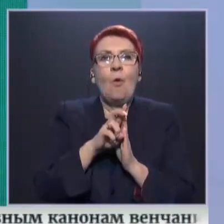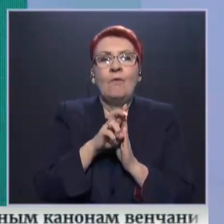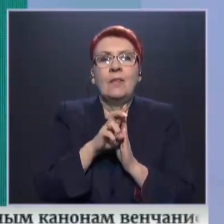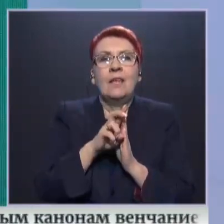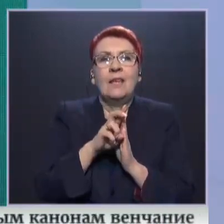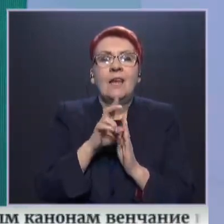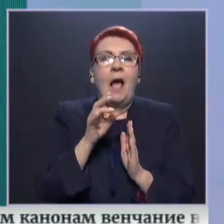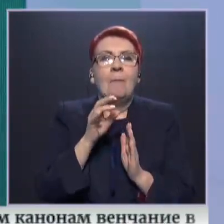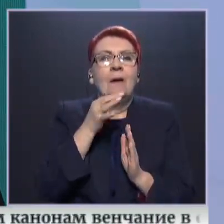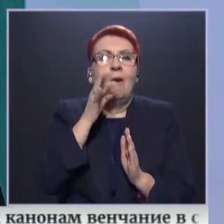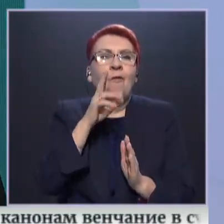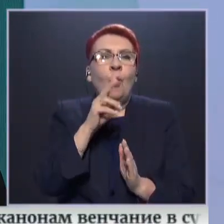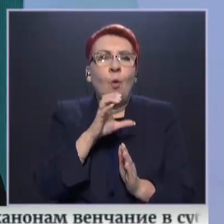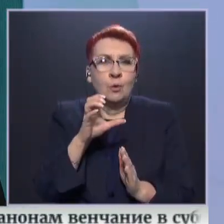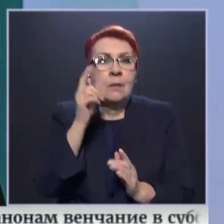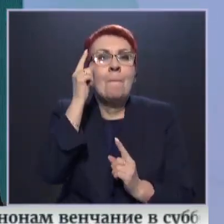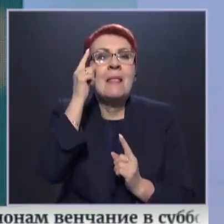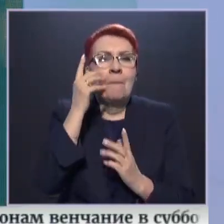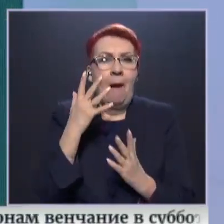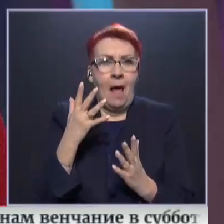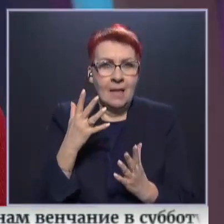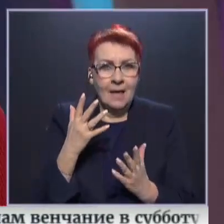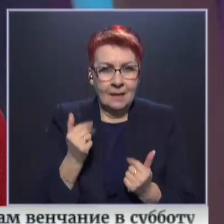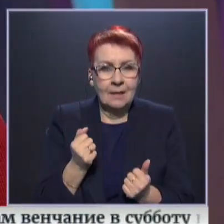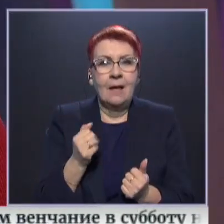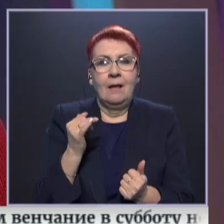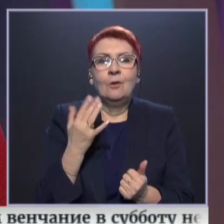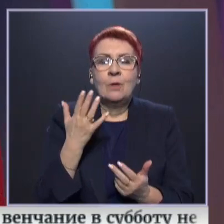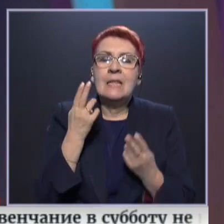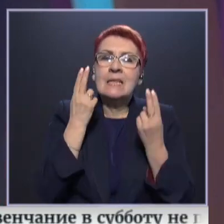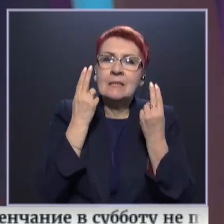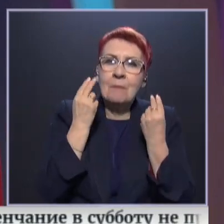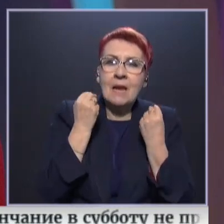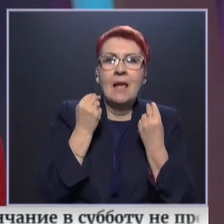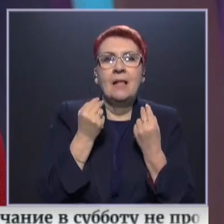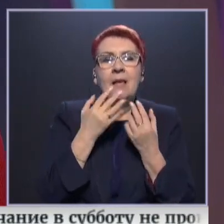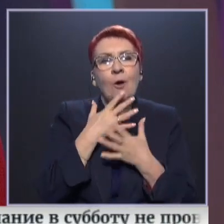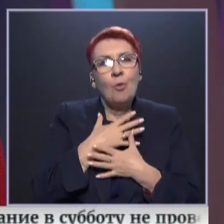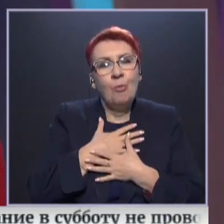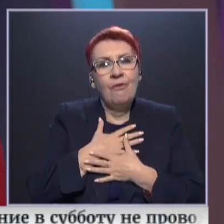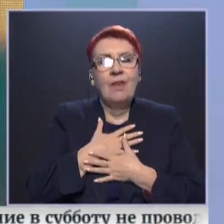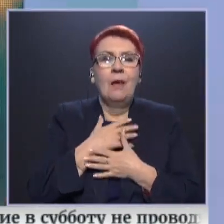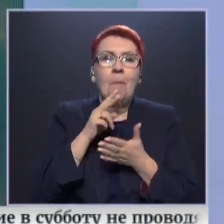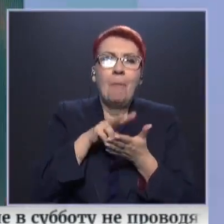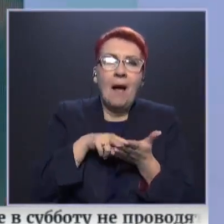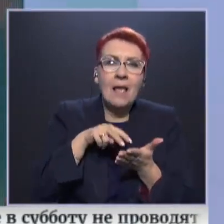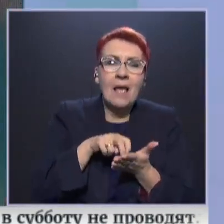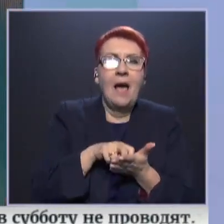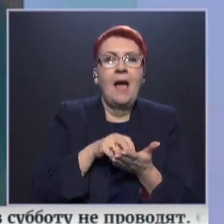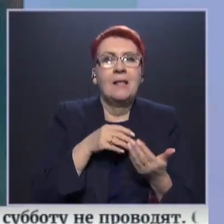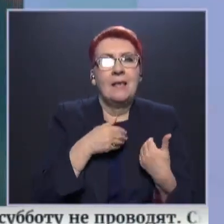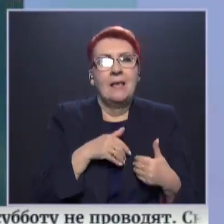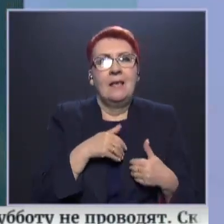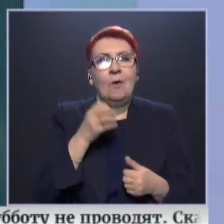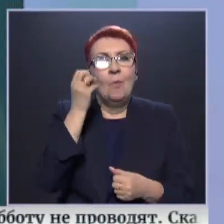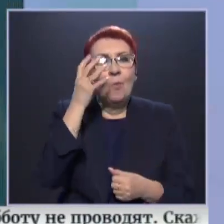отличают эти молитвы, насыщенные духом смирения, любви, покаяния, мудрости церковной,